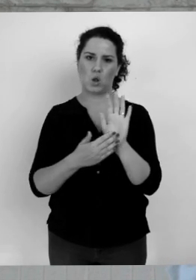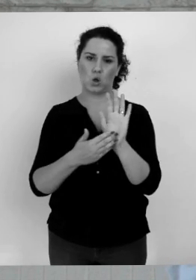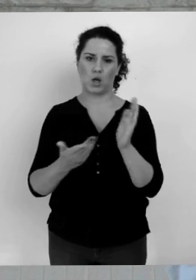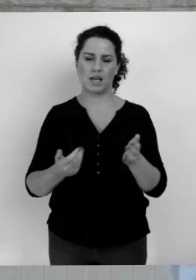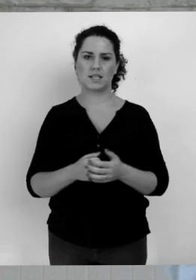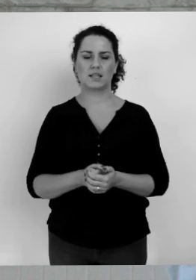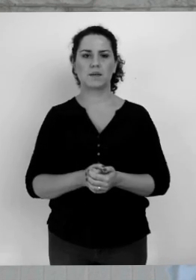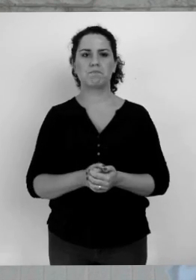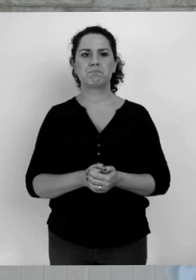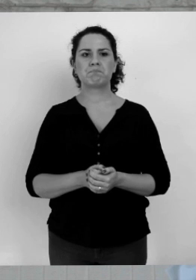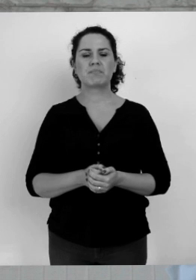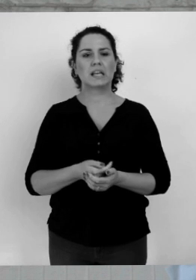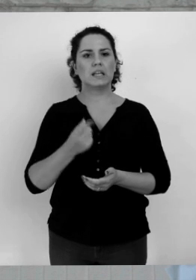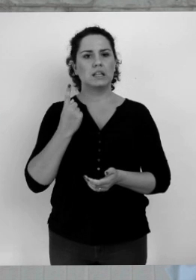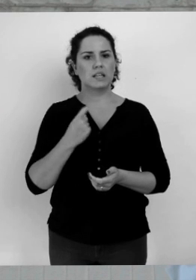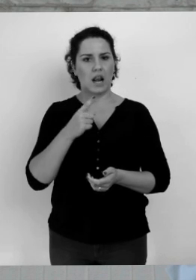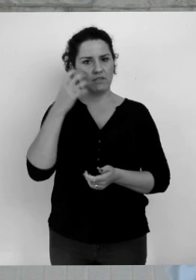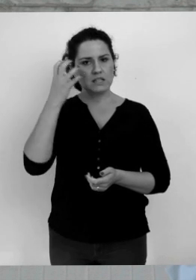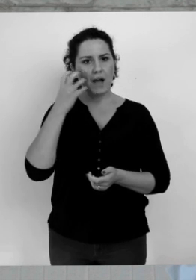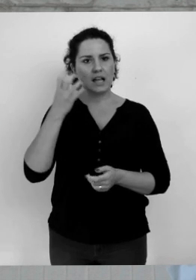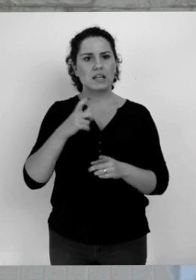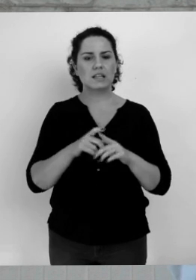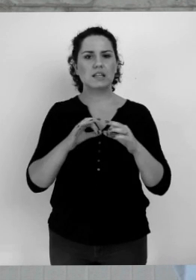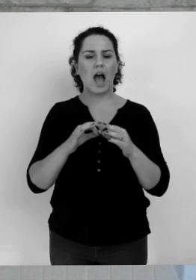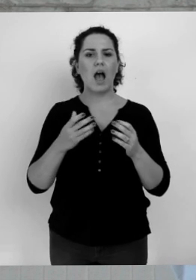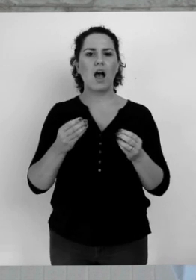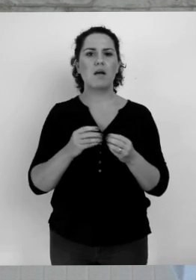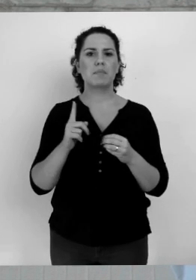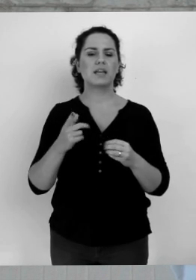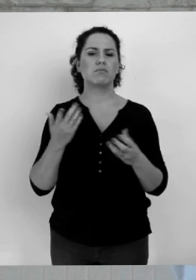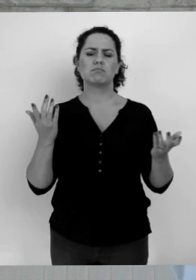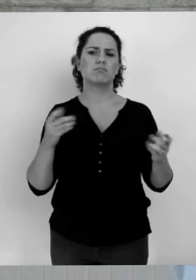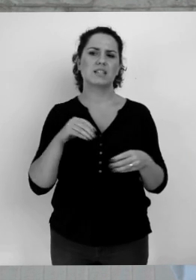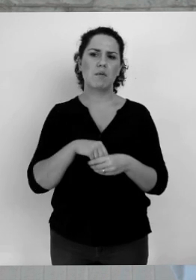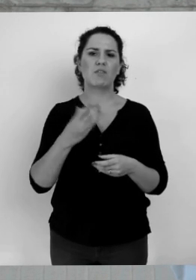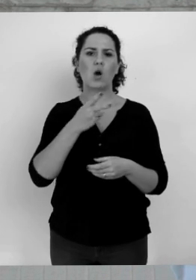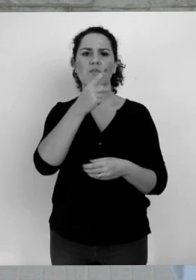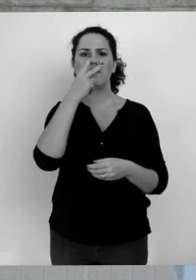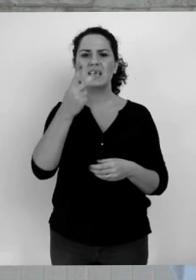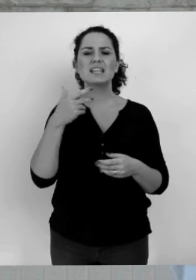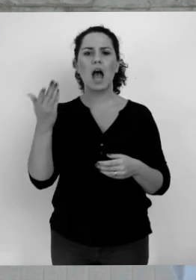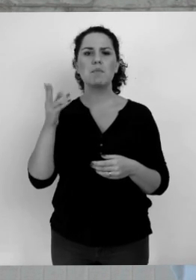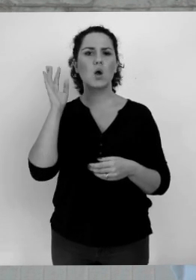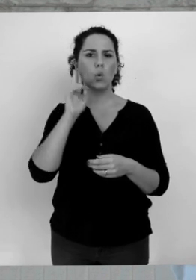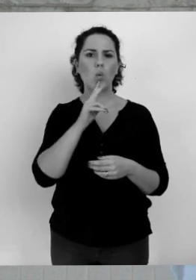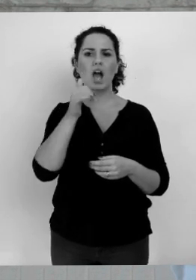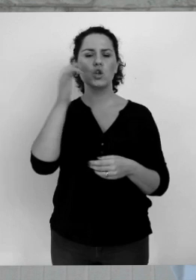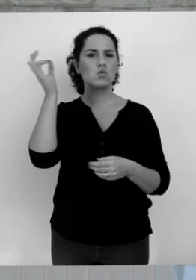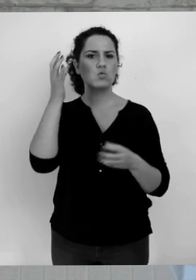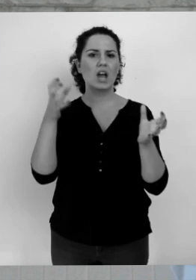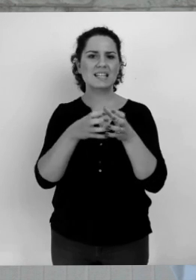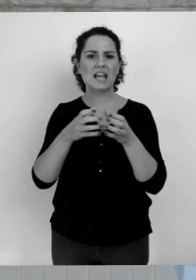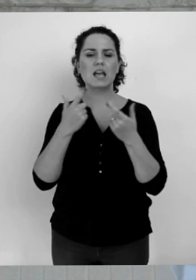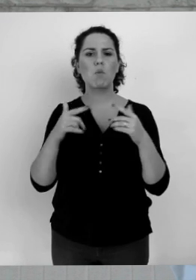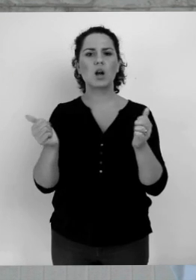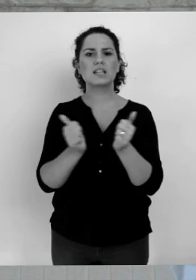dokazati. Da li smatrate da bi, to jest kako vidite da bi gluha i čuća zajednica